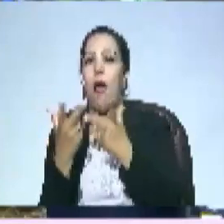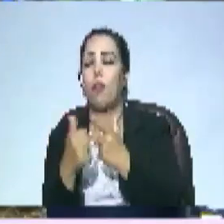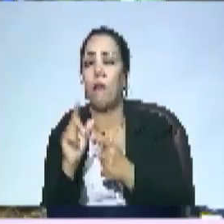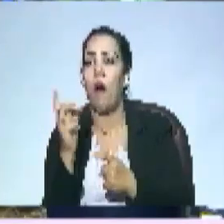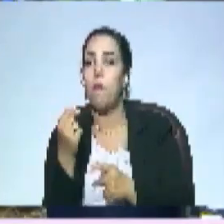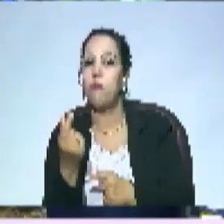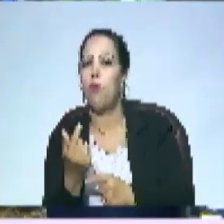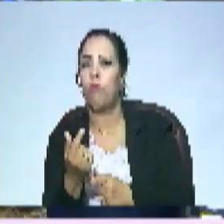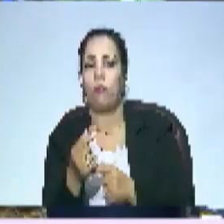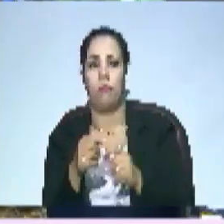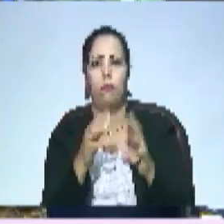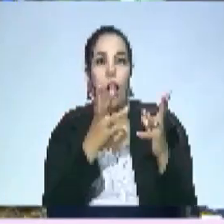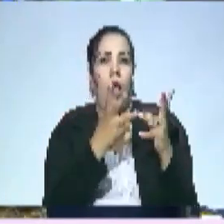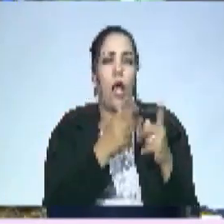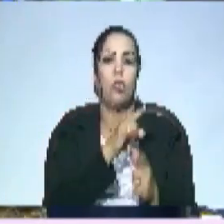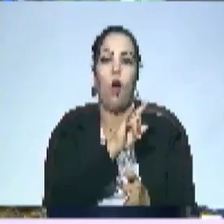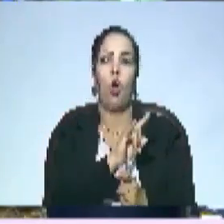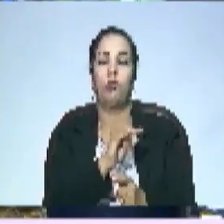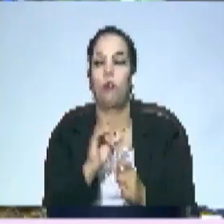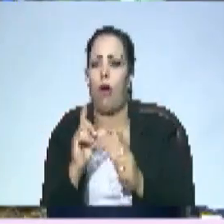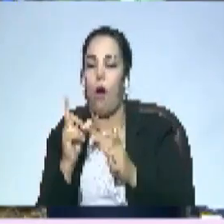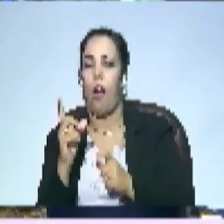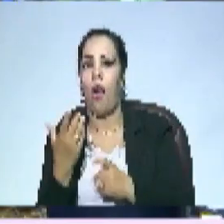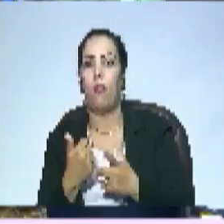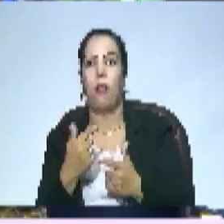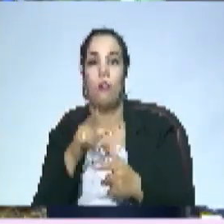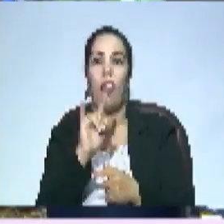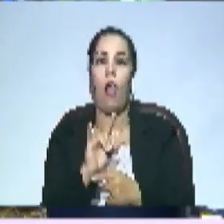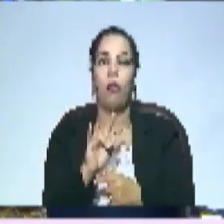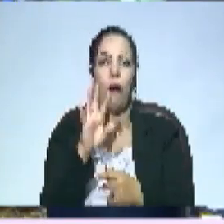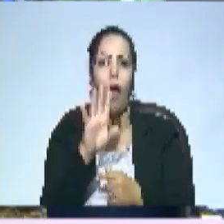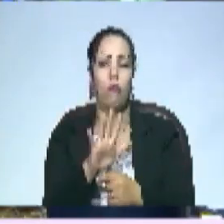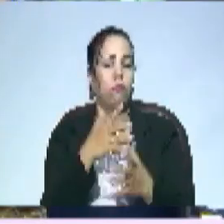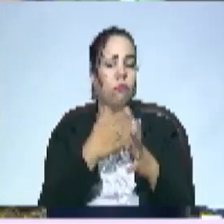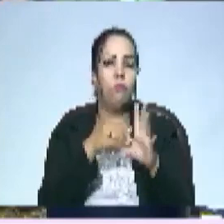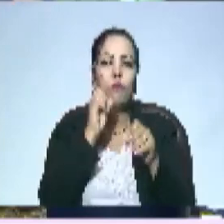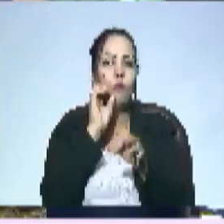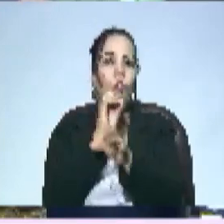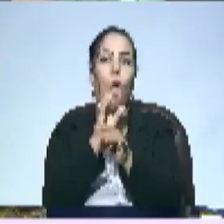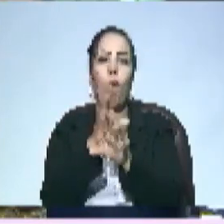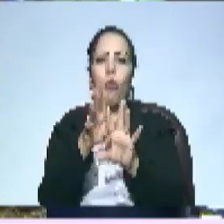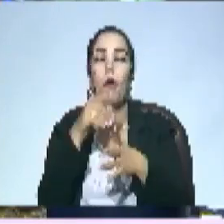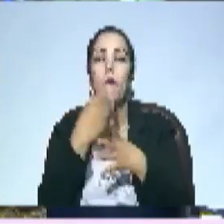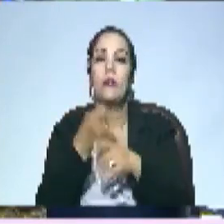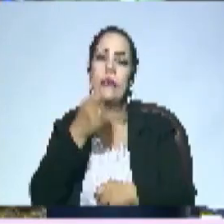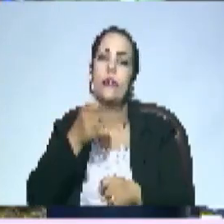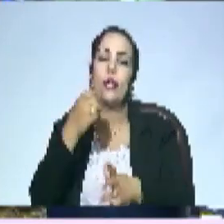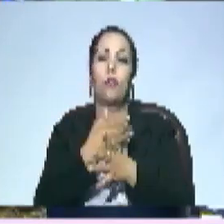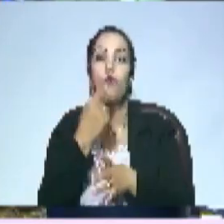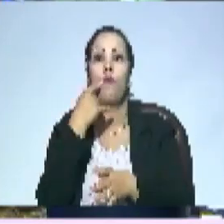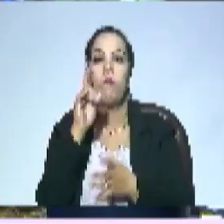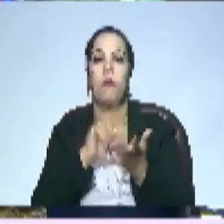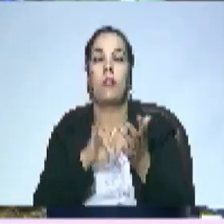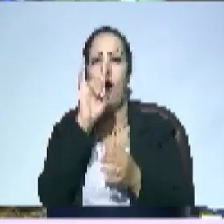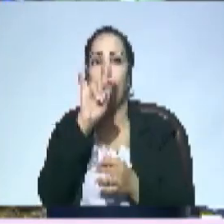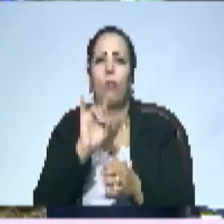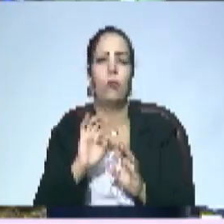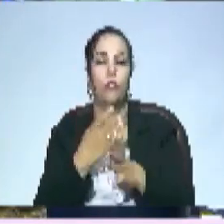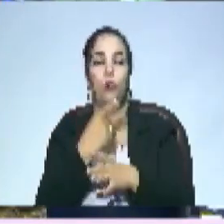بنعملها دي تعمل 5 أو 6 ترانشات 10 على 10، هتبقى من هتشوفوا شكلها عامل ازاي